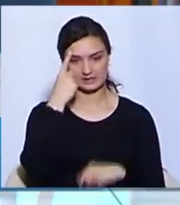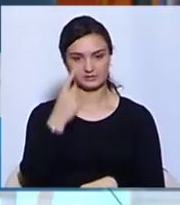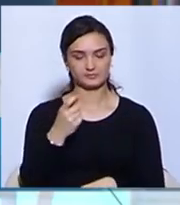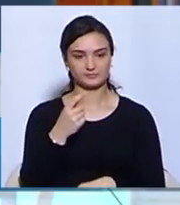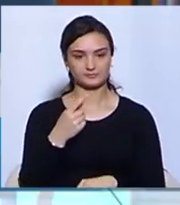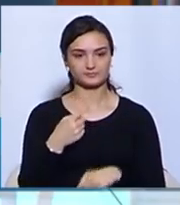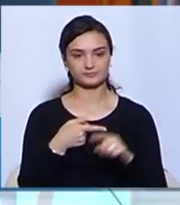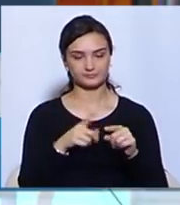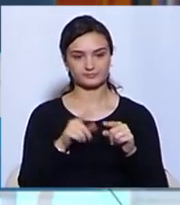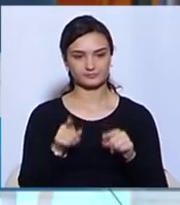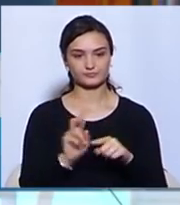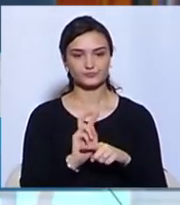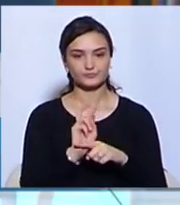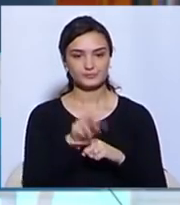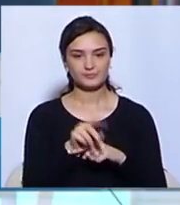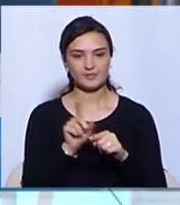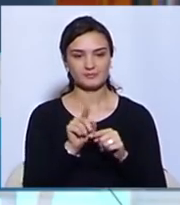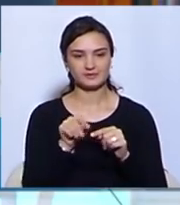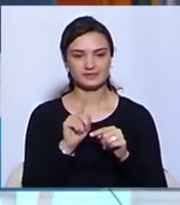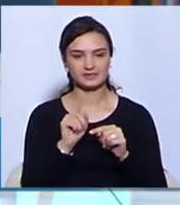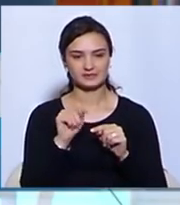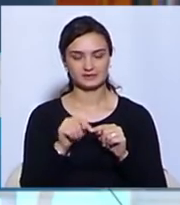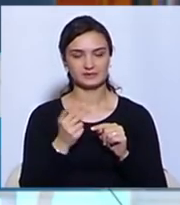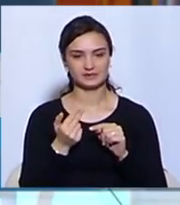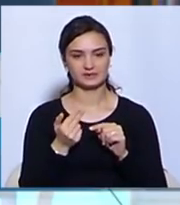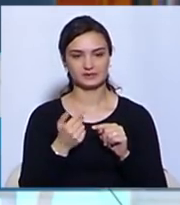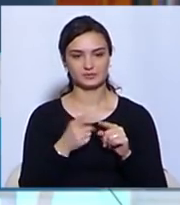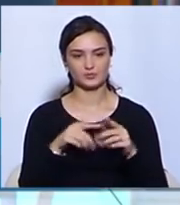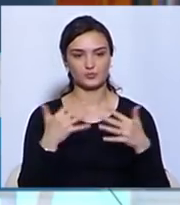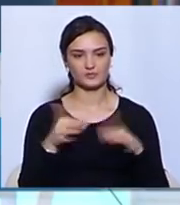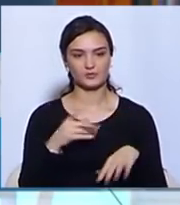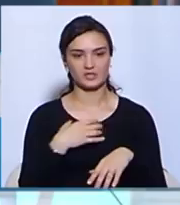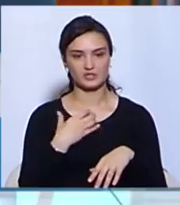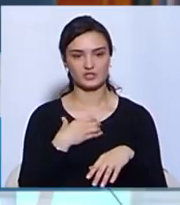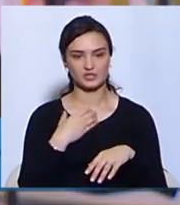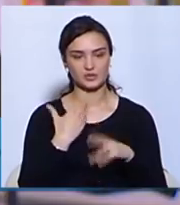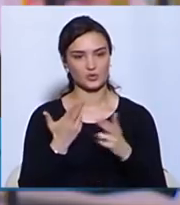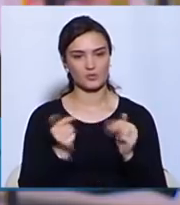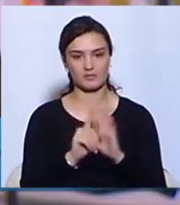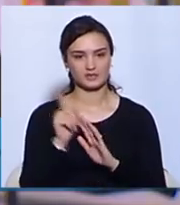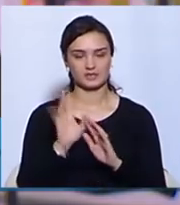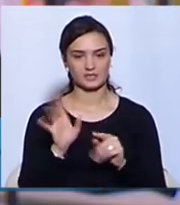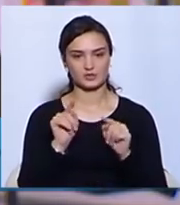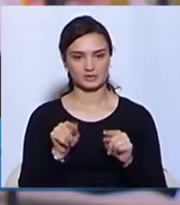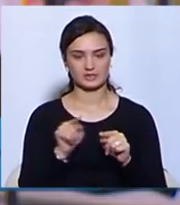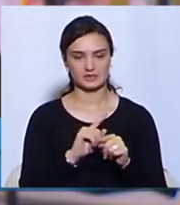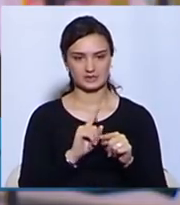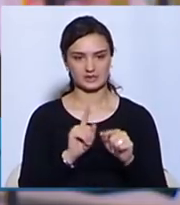აძლევს, ეს არის. ანუ შემოპარვარო იციან, ისეთ სიგნალს. შემოპარვარო იციან, დიახ და უკვე რო ეშინიათ რომ ხო არ დაიწყო ის